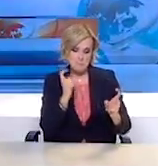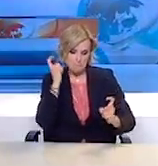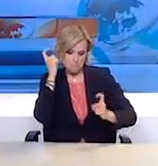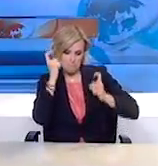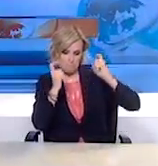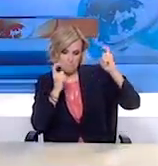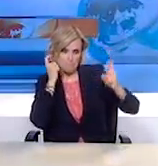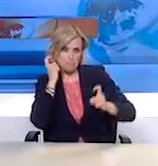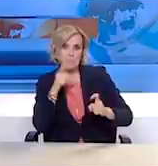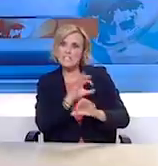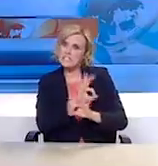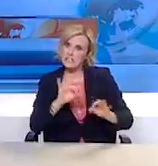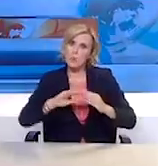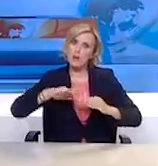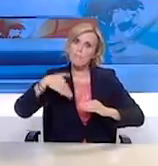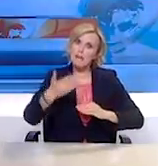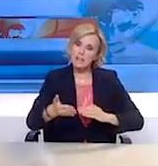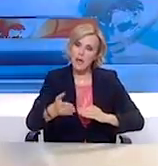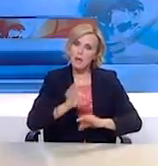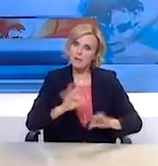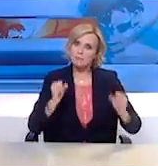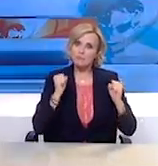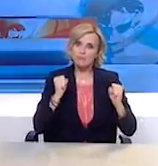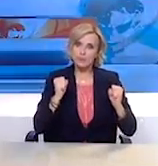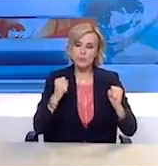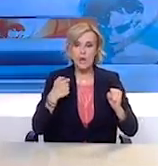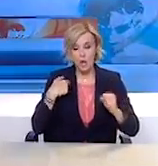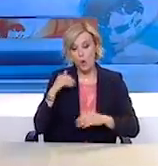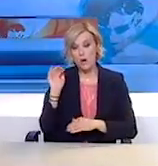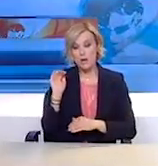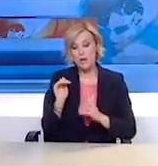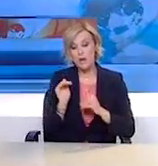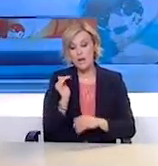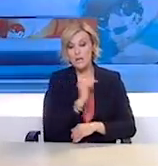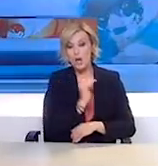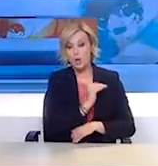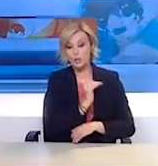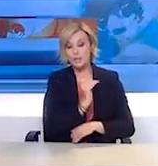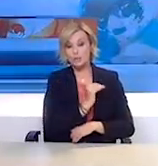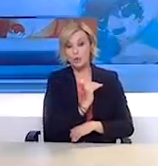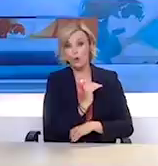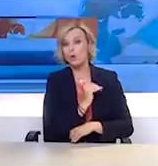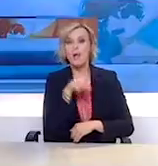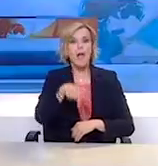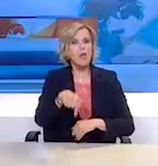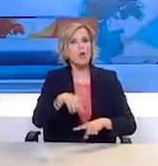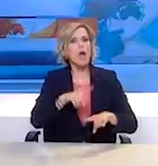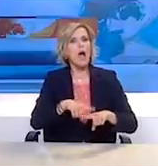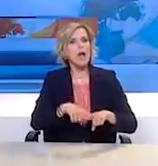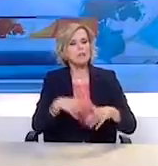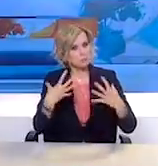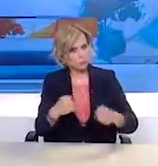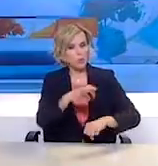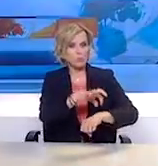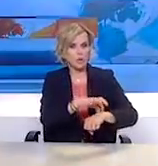παρουσιάζουν ανοσία μετά την αποδρομή της λίμωξης. Το ερώτημά μου είναι, έχει γίνει αντίστοιχος έλεγχος σε Έλληνες ασθενείς που έχουν νοσήσει και